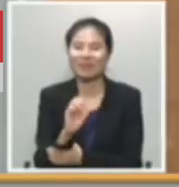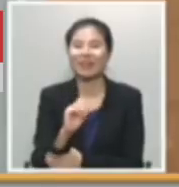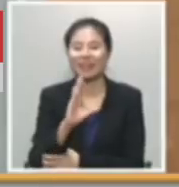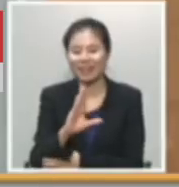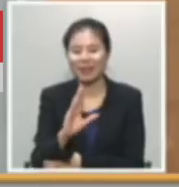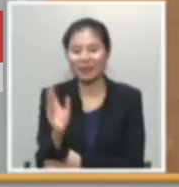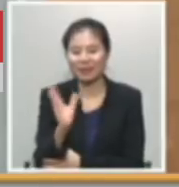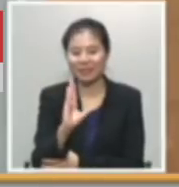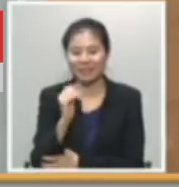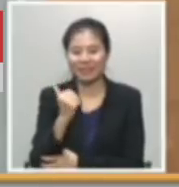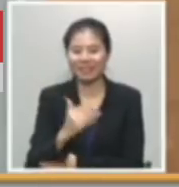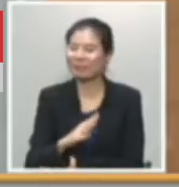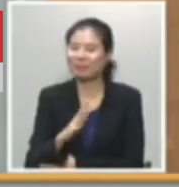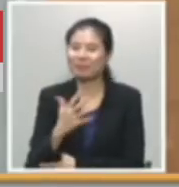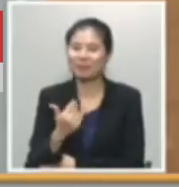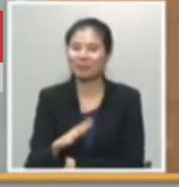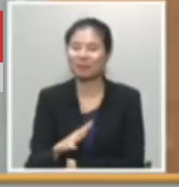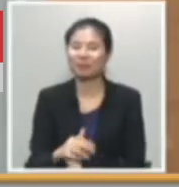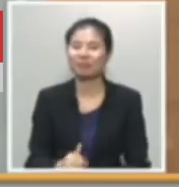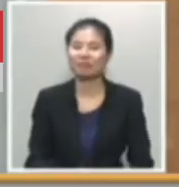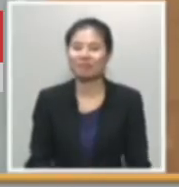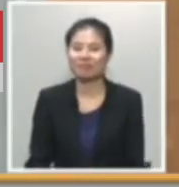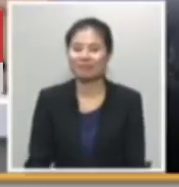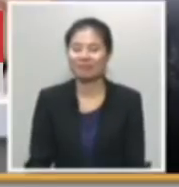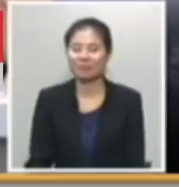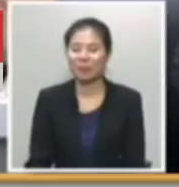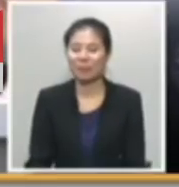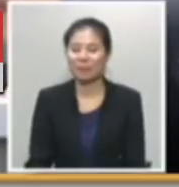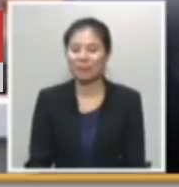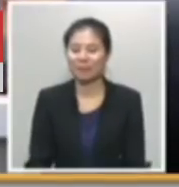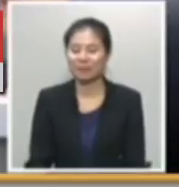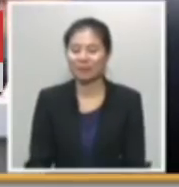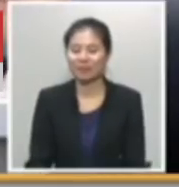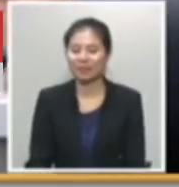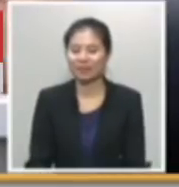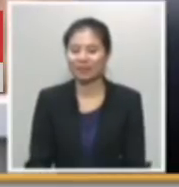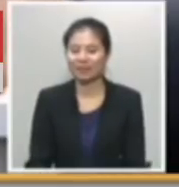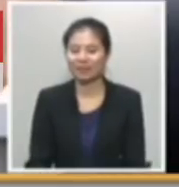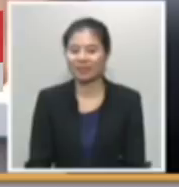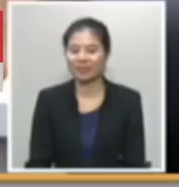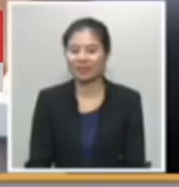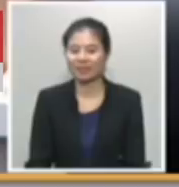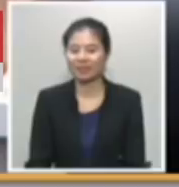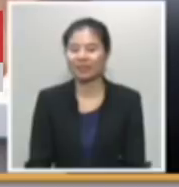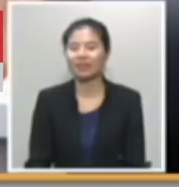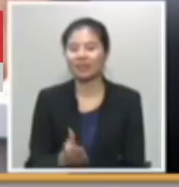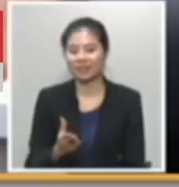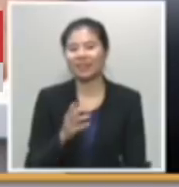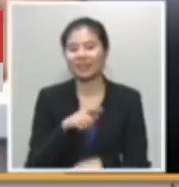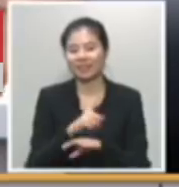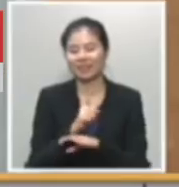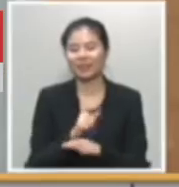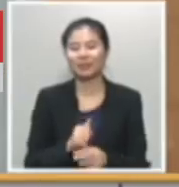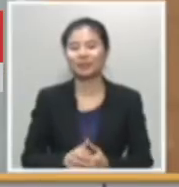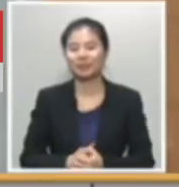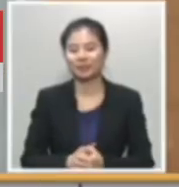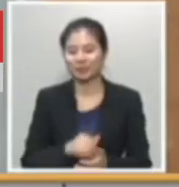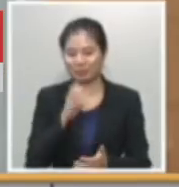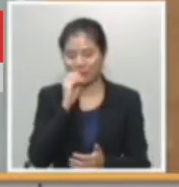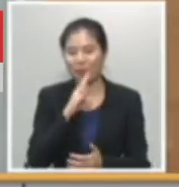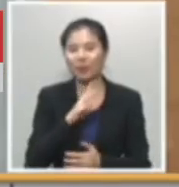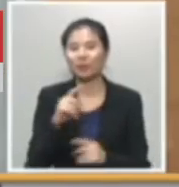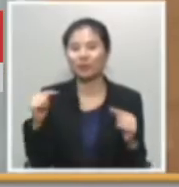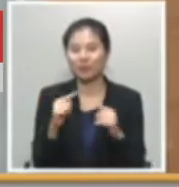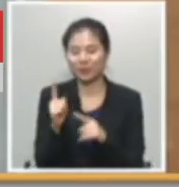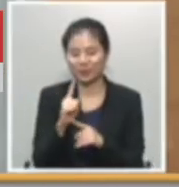ไม่ได้ กราบท่านประธานด้วยความเคารพผมจะทำตามที่ท่านประธานบัญชาครับ ผมขอเรียนเพื่อทราบนะครับว่า